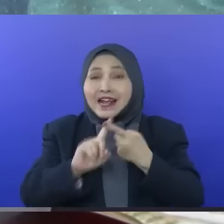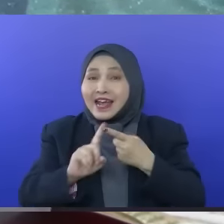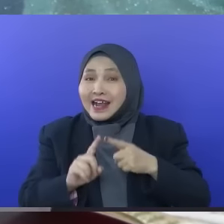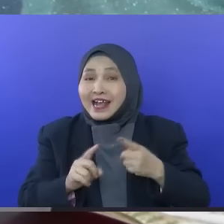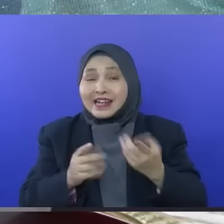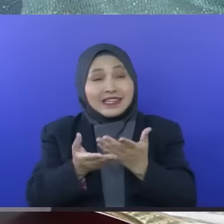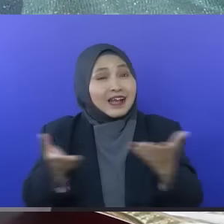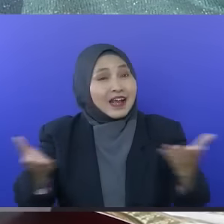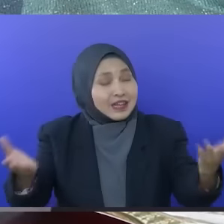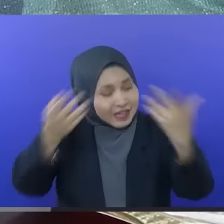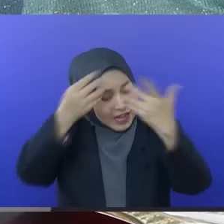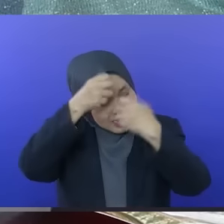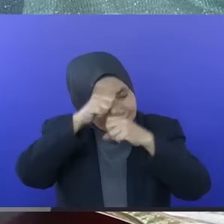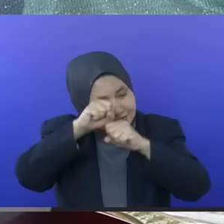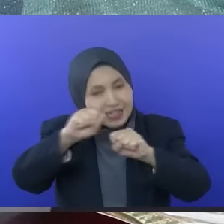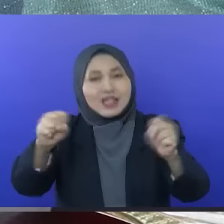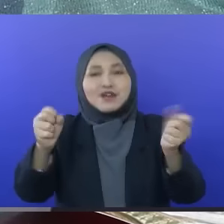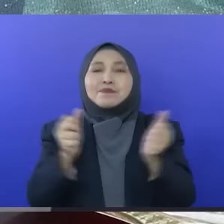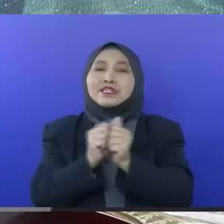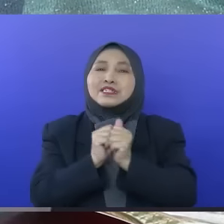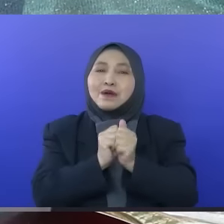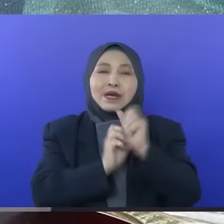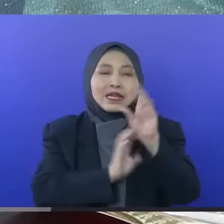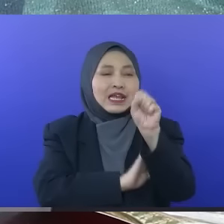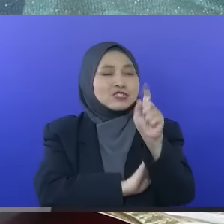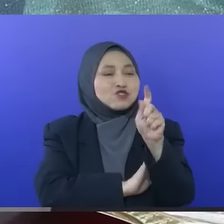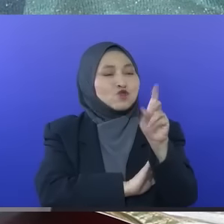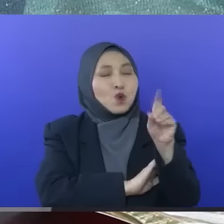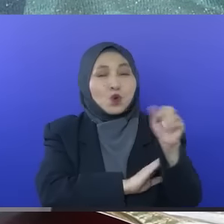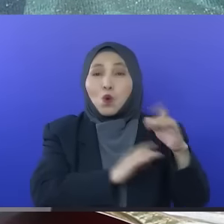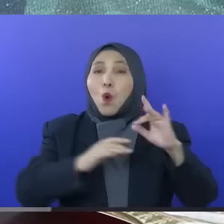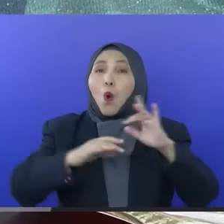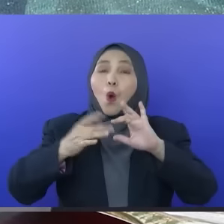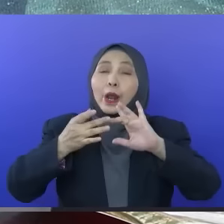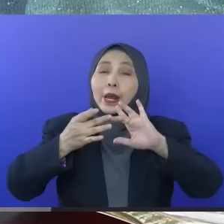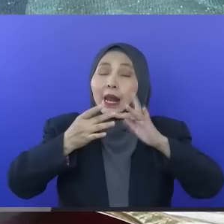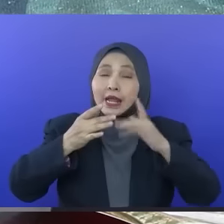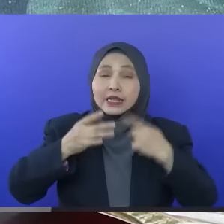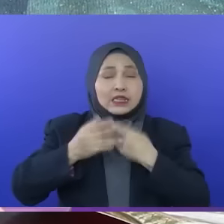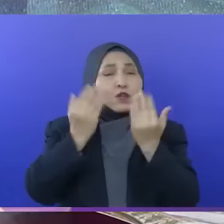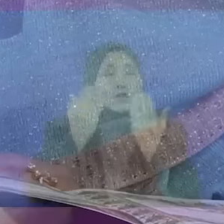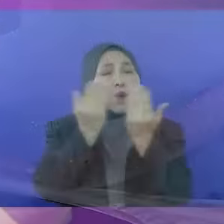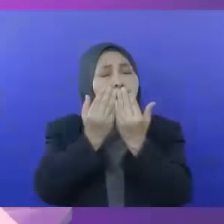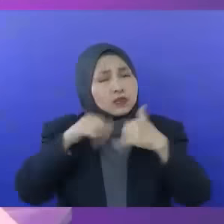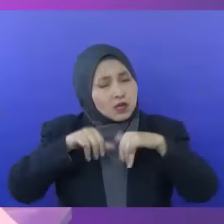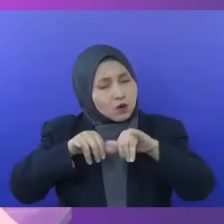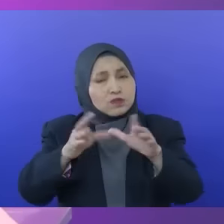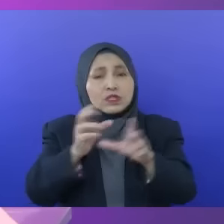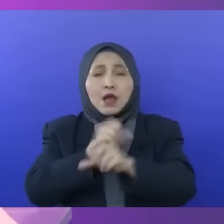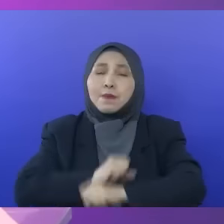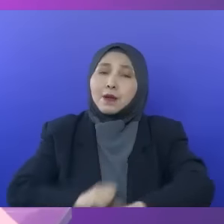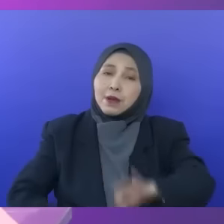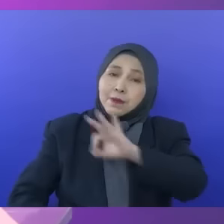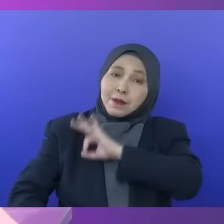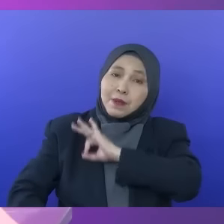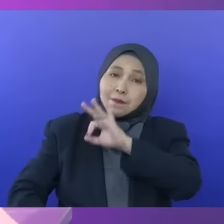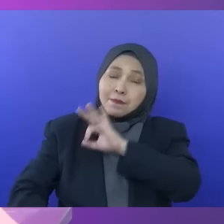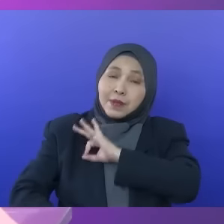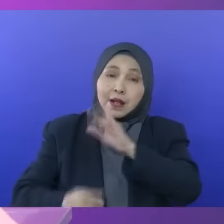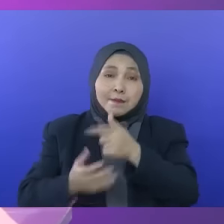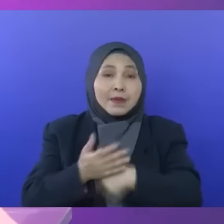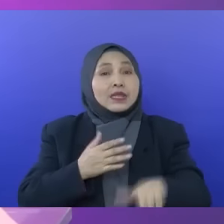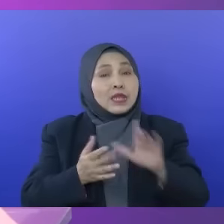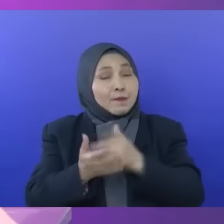yang setia bersama di studio di online yang kita harapkan kita doakan terus kita dapat memanfaatkan daripada